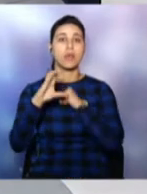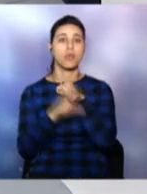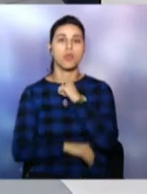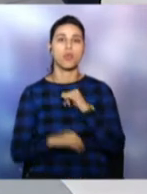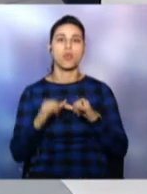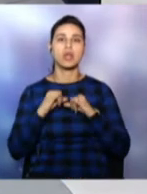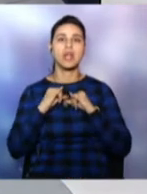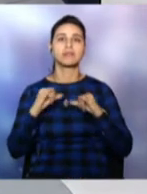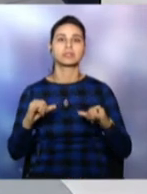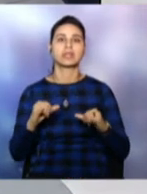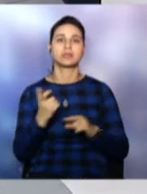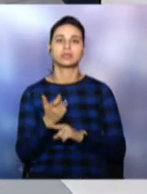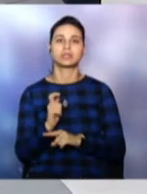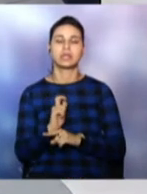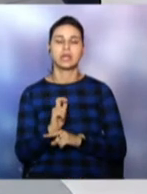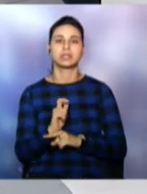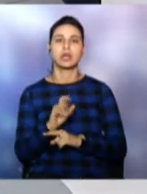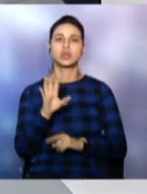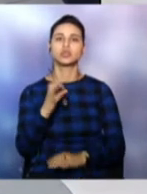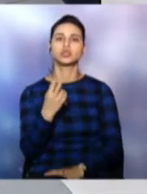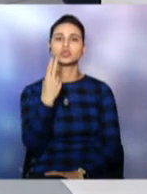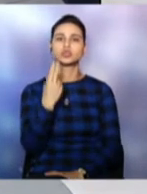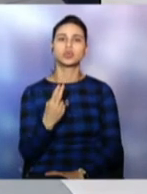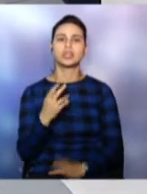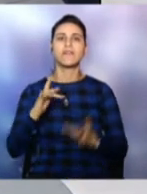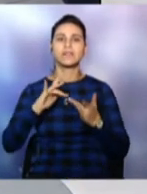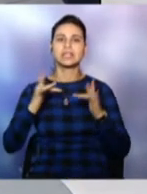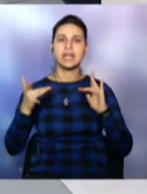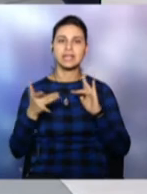ფართოდ გავრცელდა სოციალურ ქსელებში